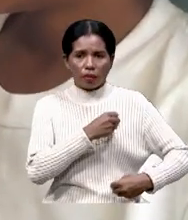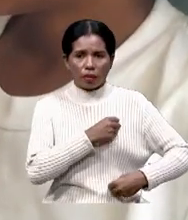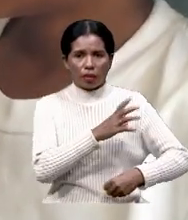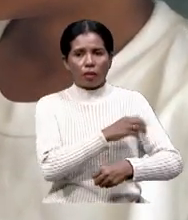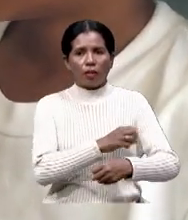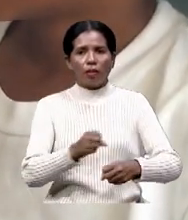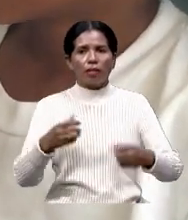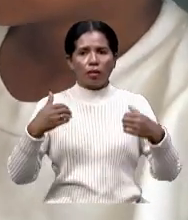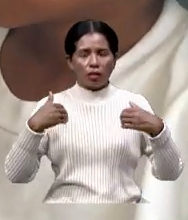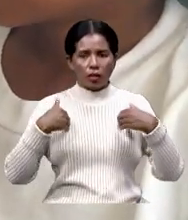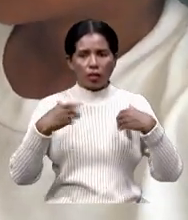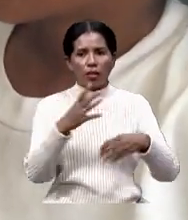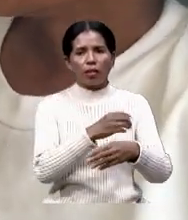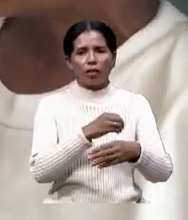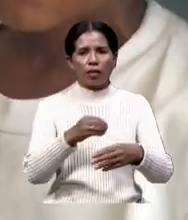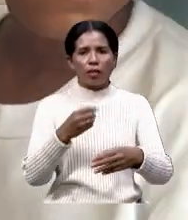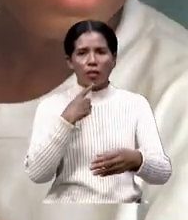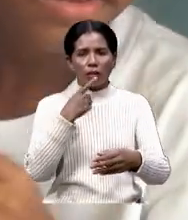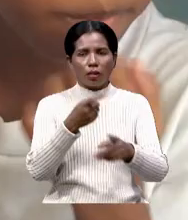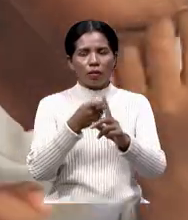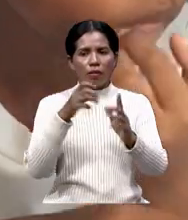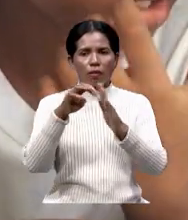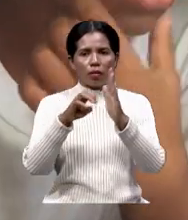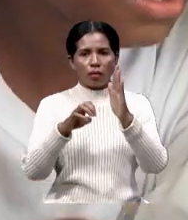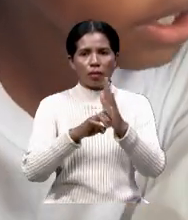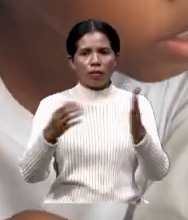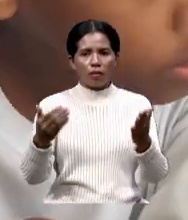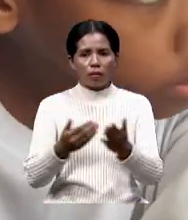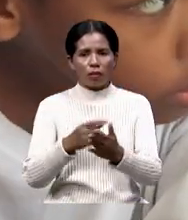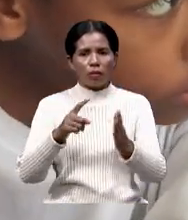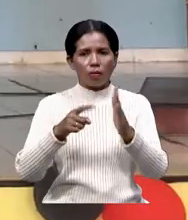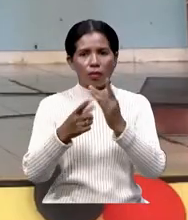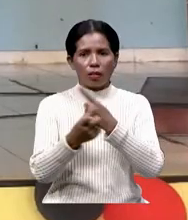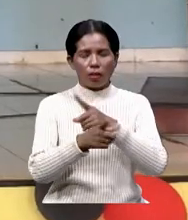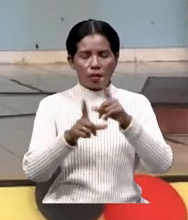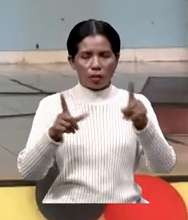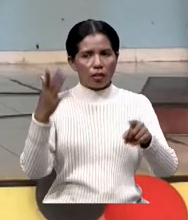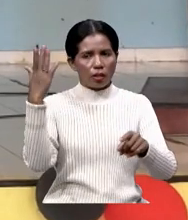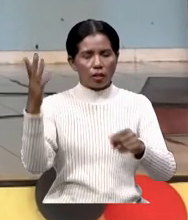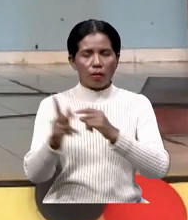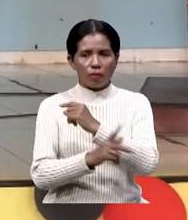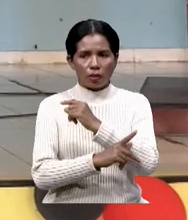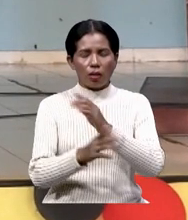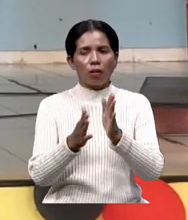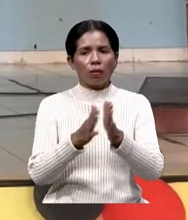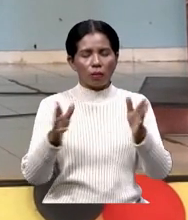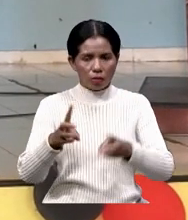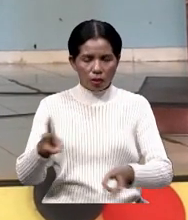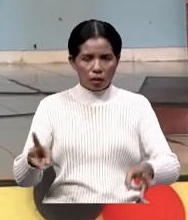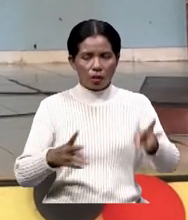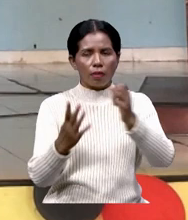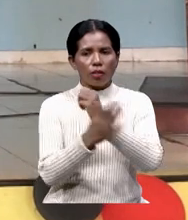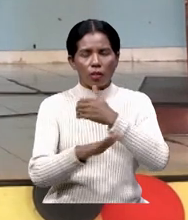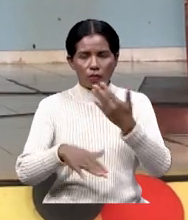kodi hamonu rezimi diktatorial usi estado novo kodi hahu liberdade iha Portugal no lo que mos dalam bahasa usira nebe